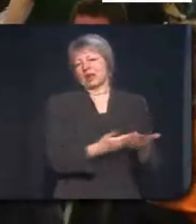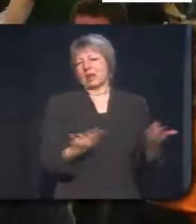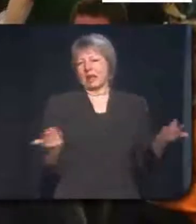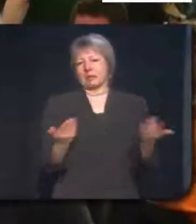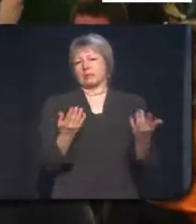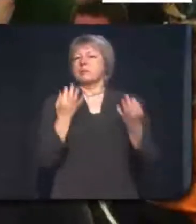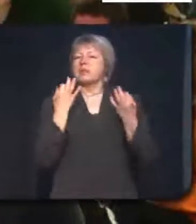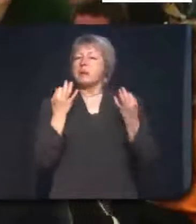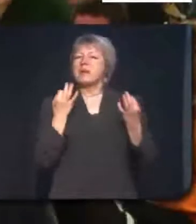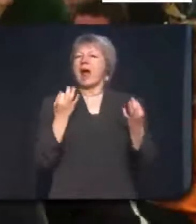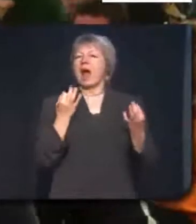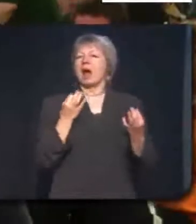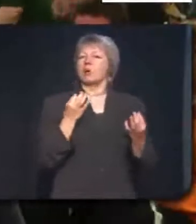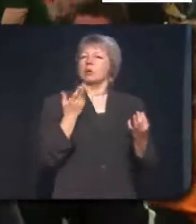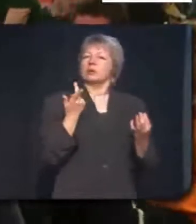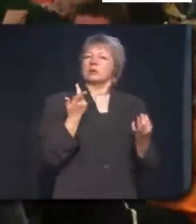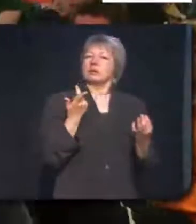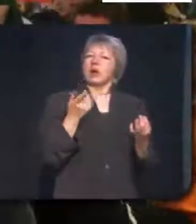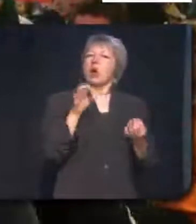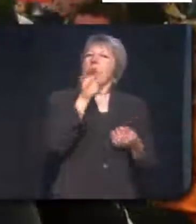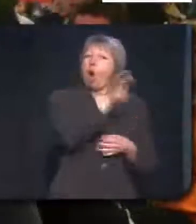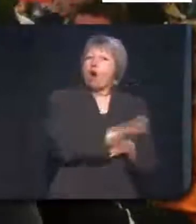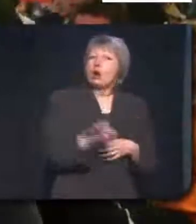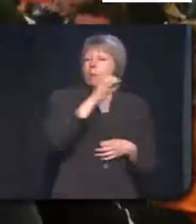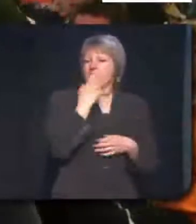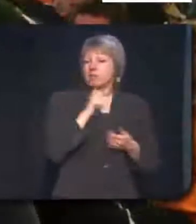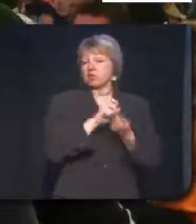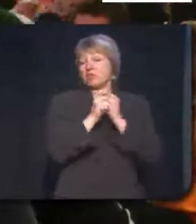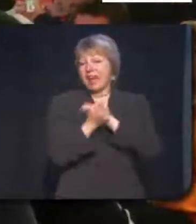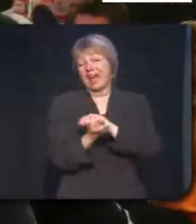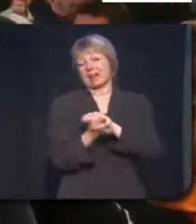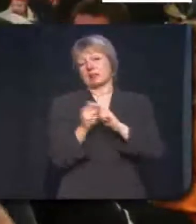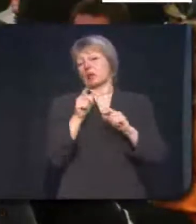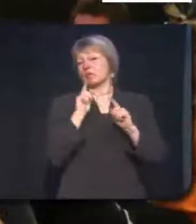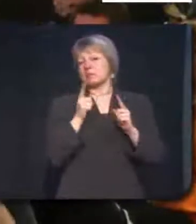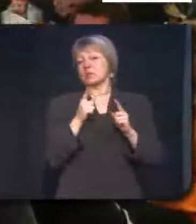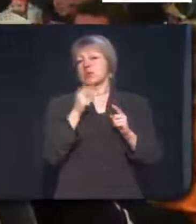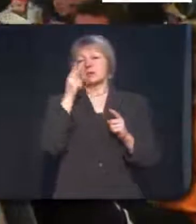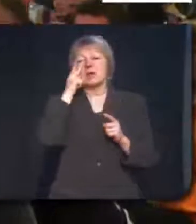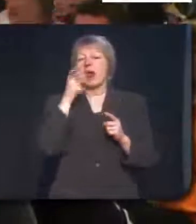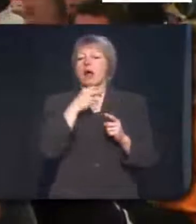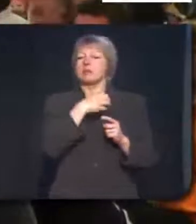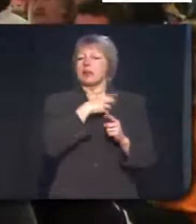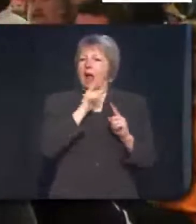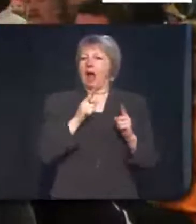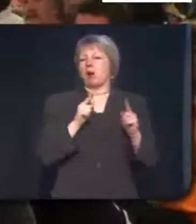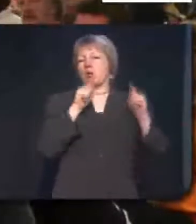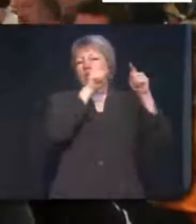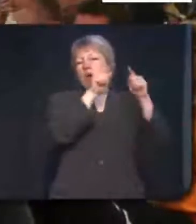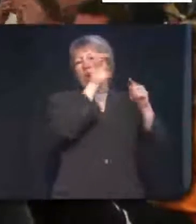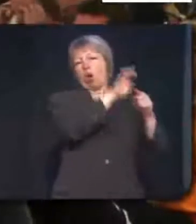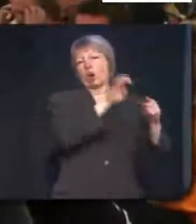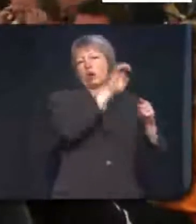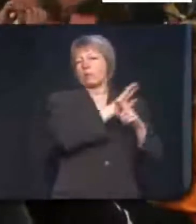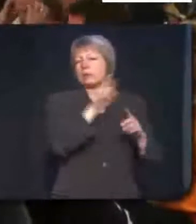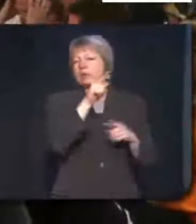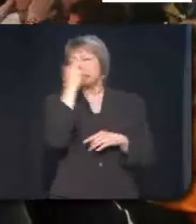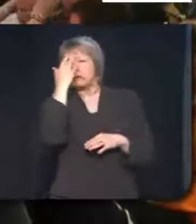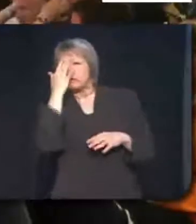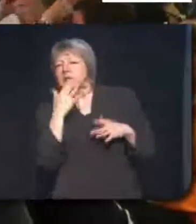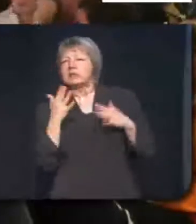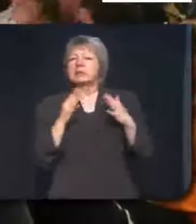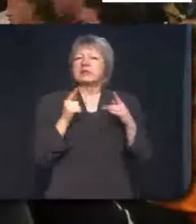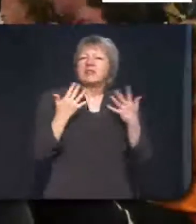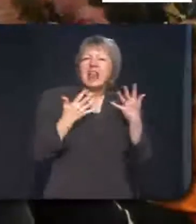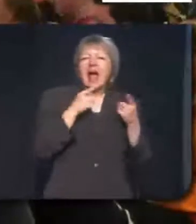europäischen Piratenpartei Entschuldigung schaffen wir das und wir müssen es schaffen und bitte bitte interpretierter nicht wieder irgendwas rein stimmt dem einfach zu